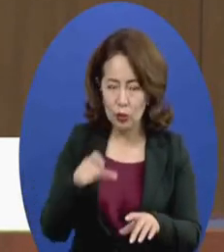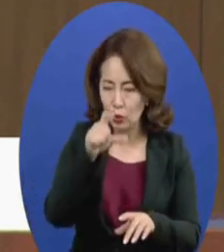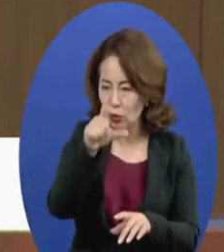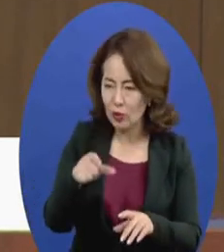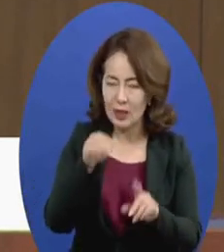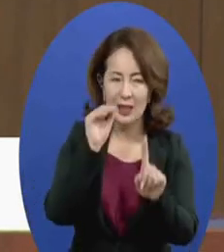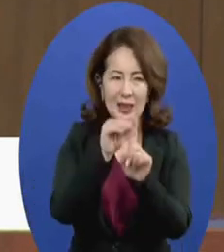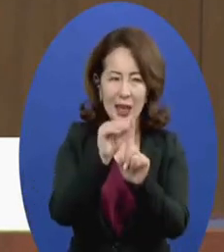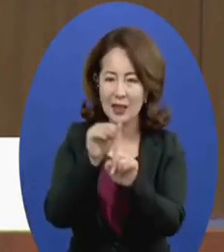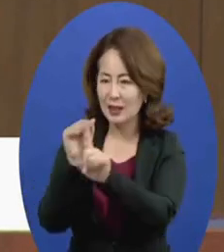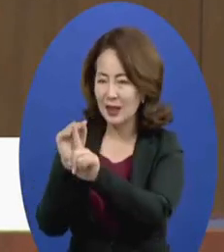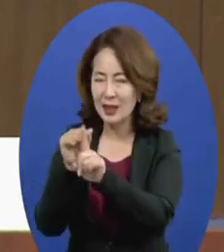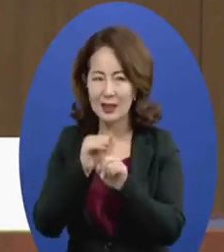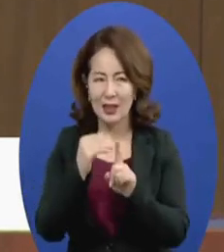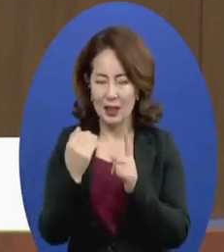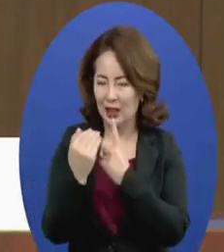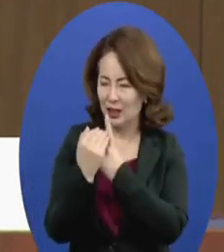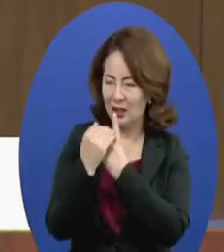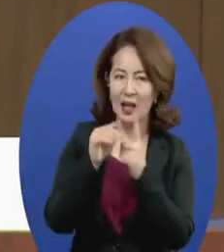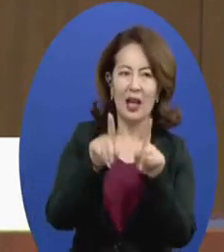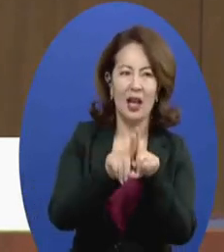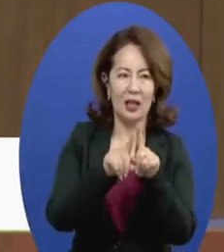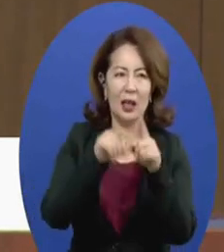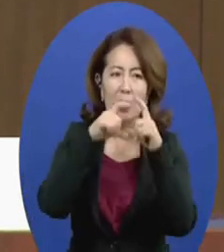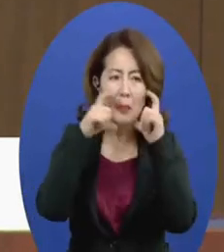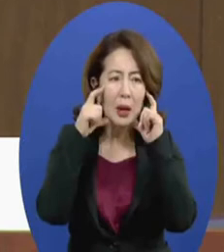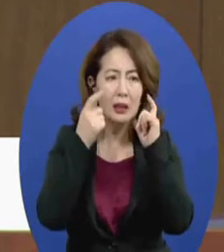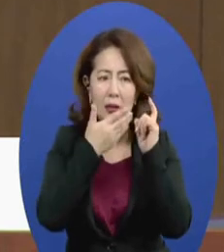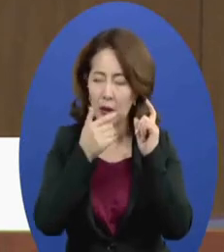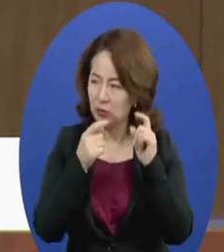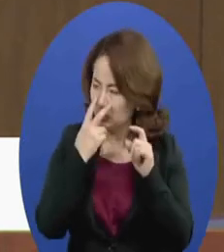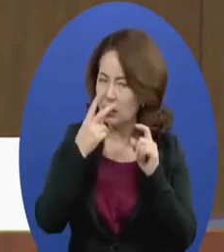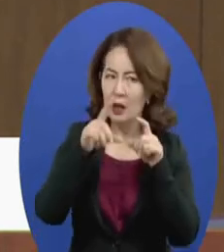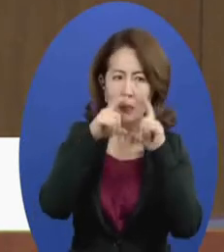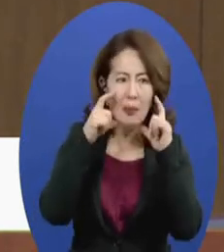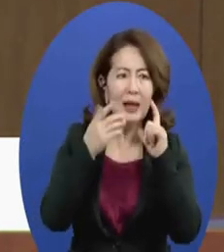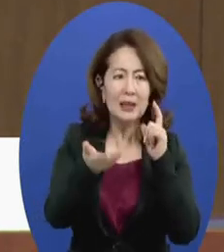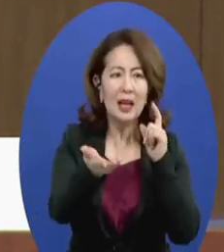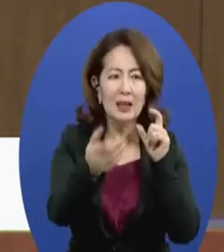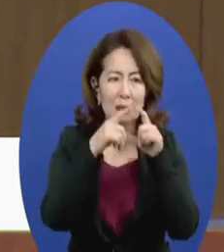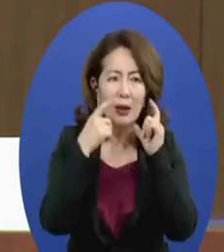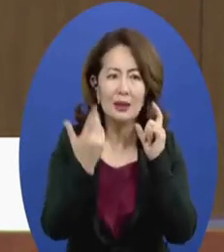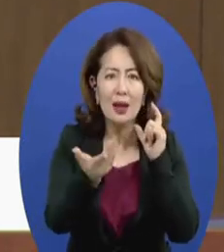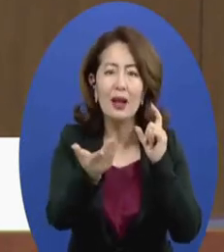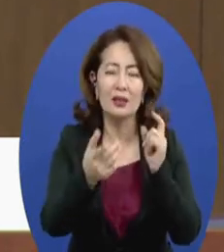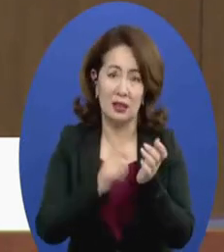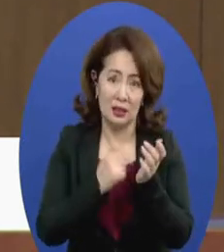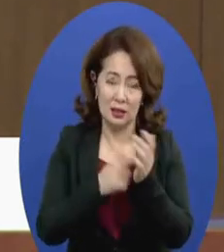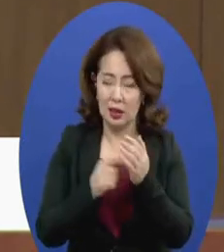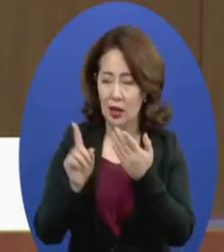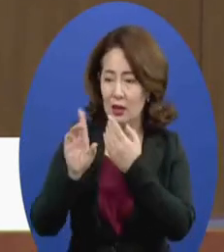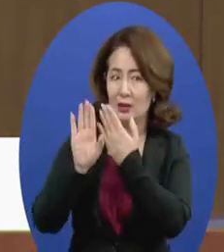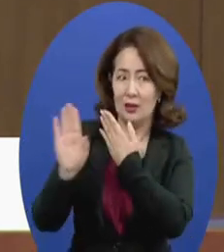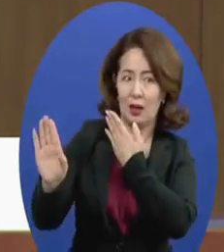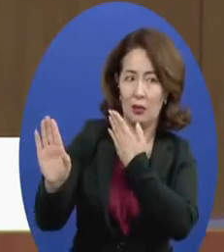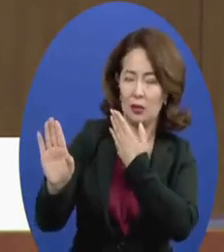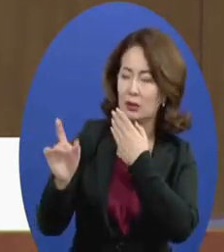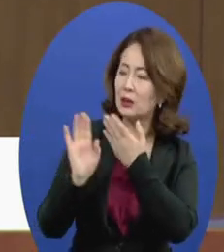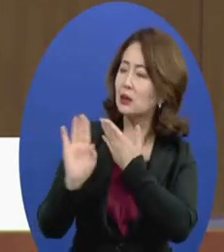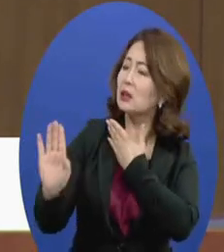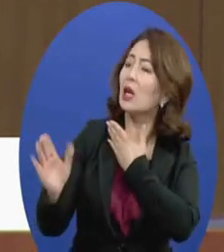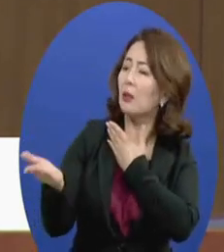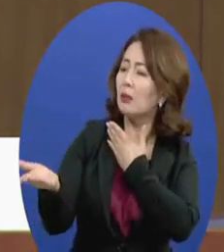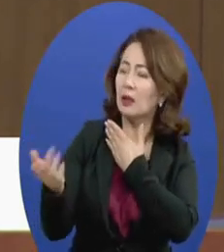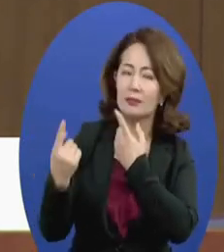сайн шаардлага тавих хэрэгтэй. Маск зүүгээгүй хүмүүсийг маска зүүгээ шаардах хэрэгтэй. Зай бариагүй иргэдийг та зайгаа барьж